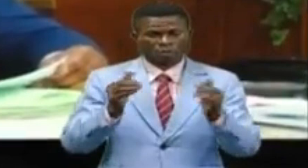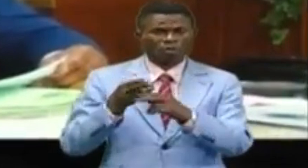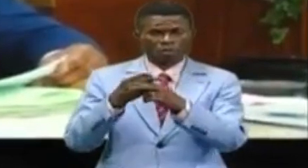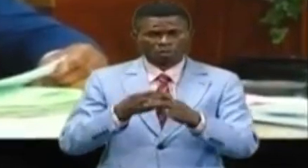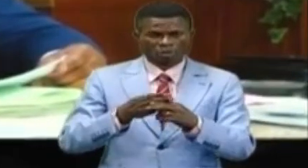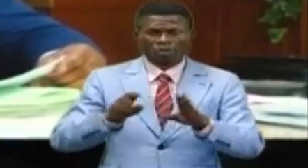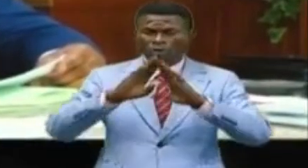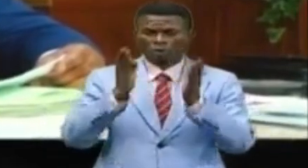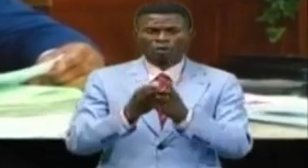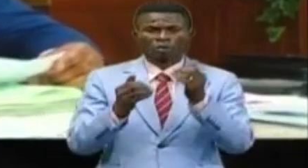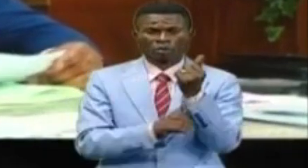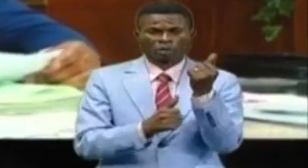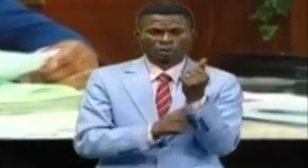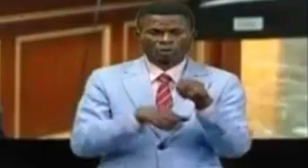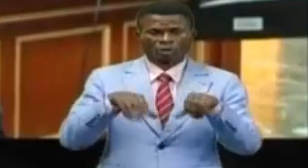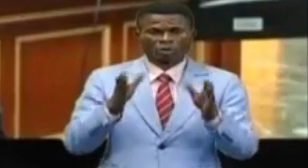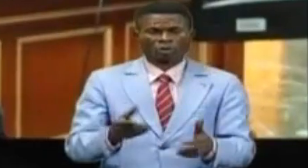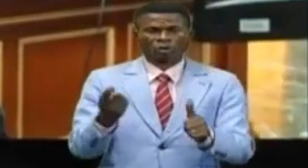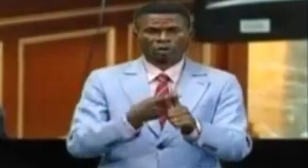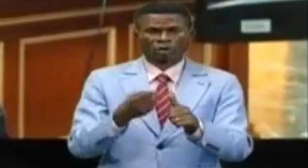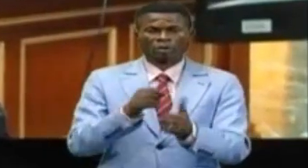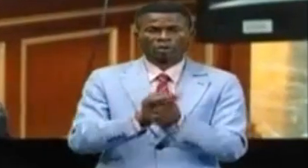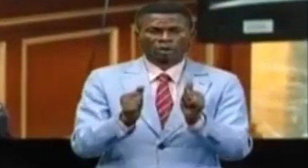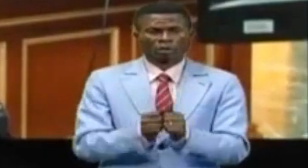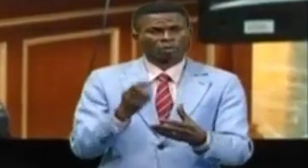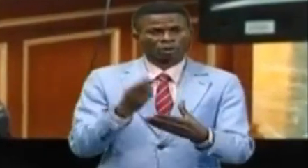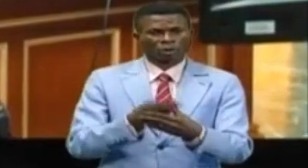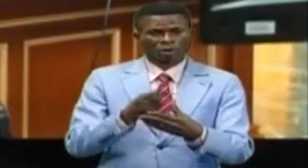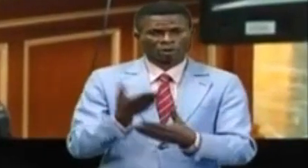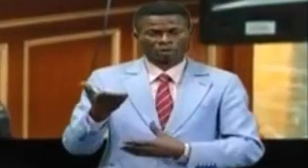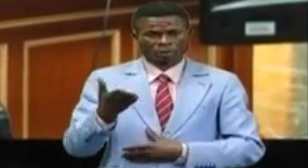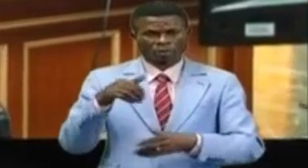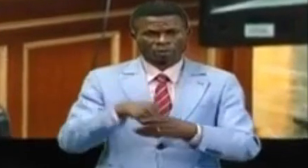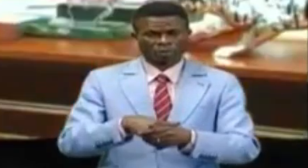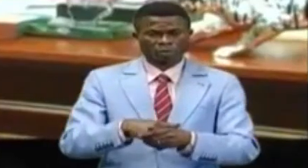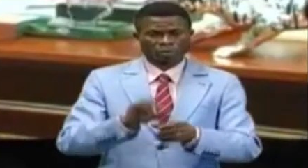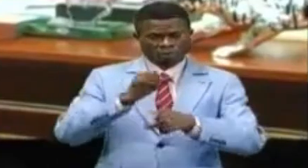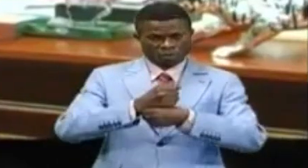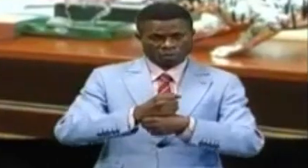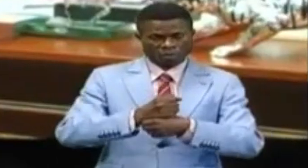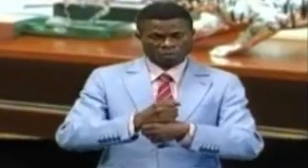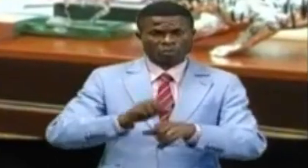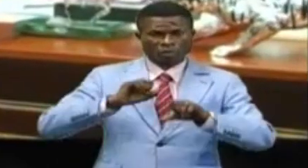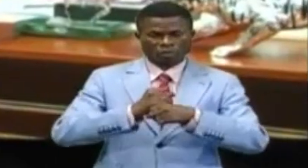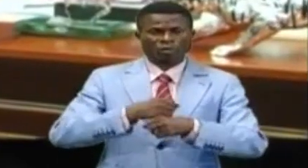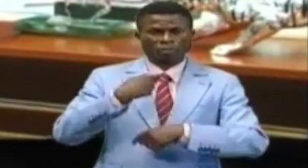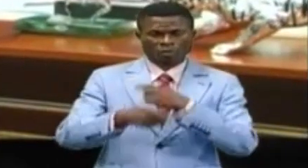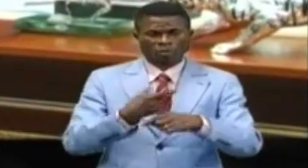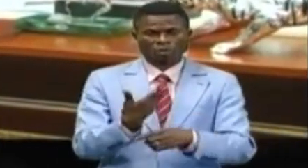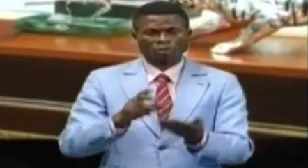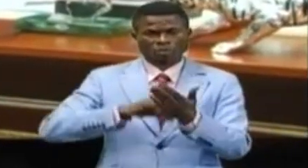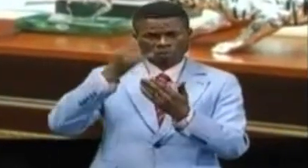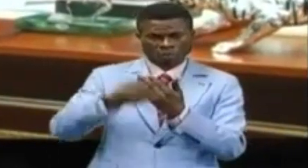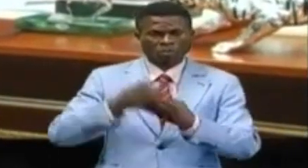à tout usager, y compris les personnes à mobilité réduite, lors de la conception et de la mise en œuvre des projets